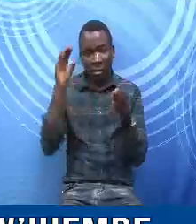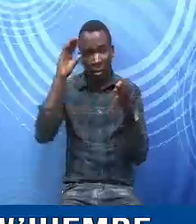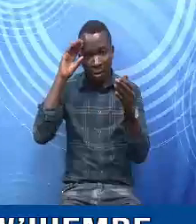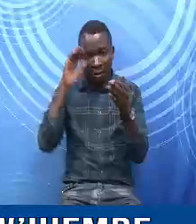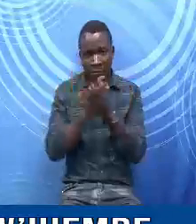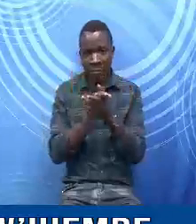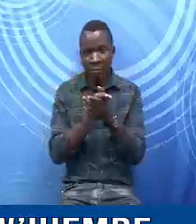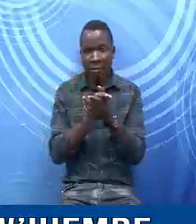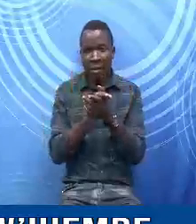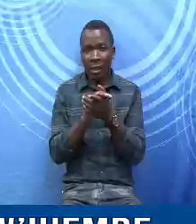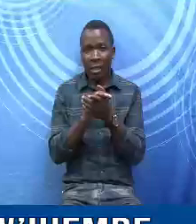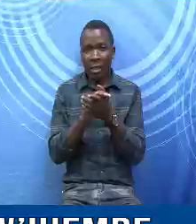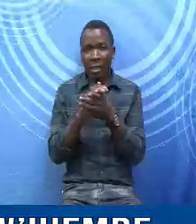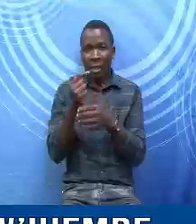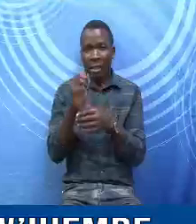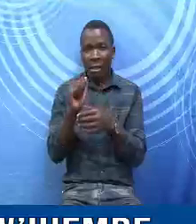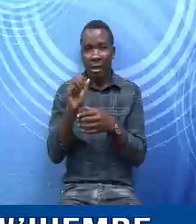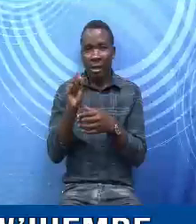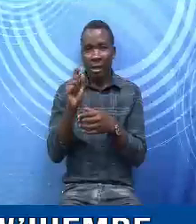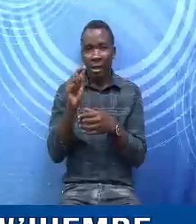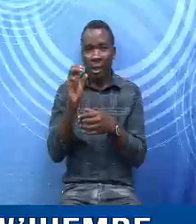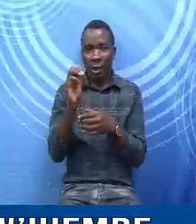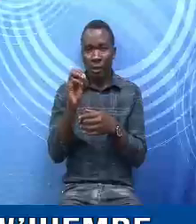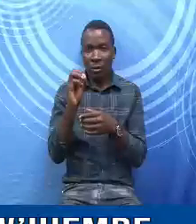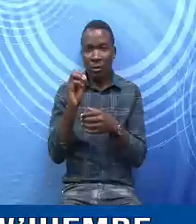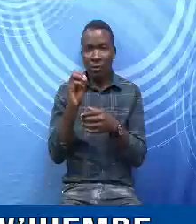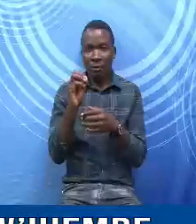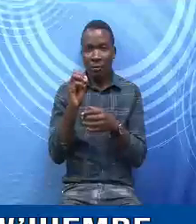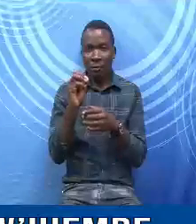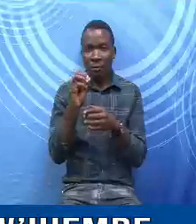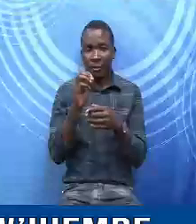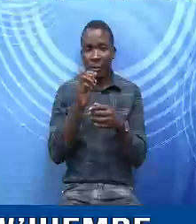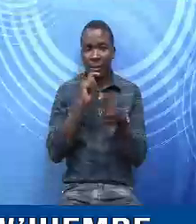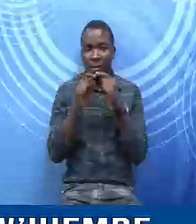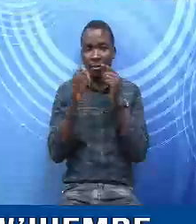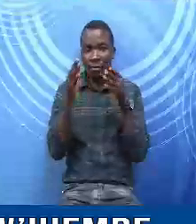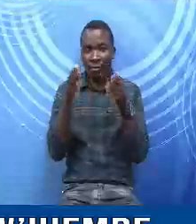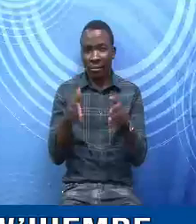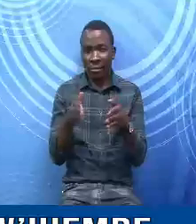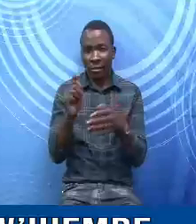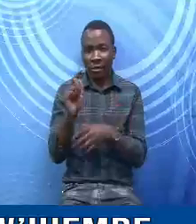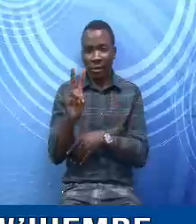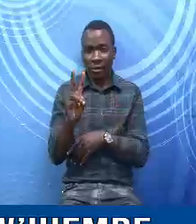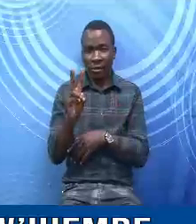Gasto Nirembere BTN TV